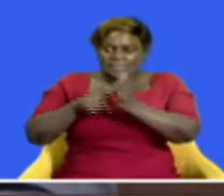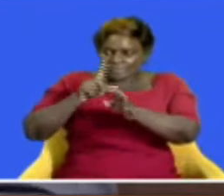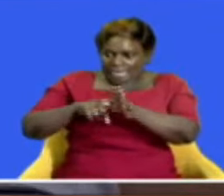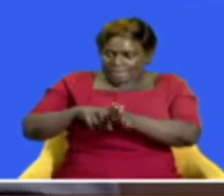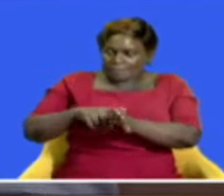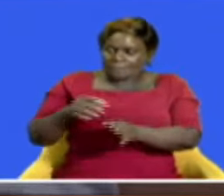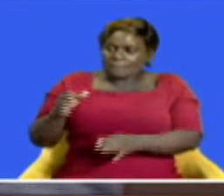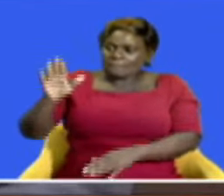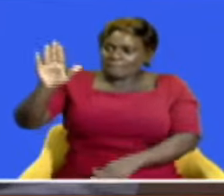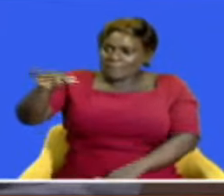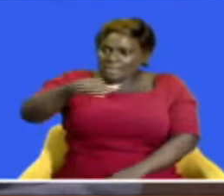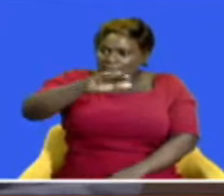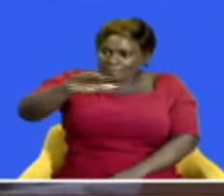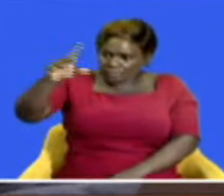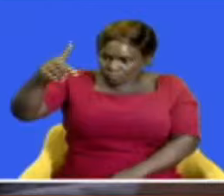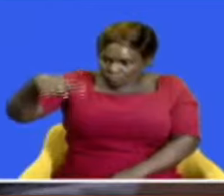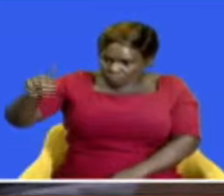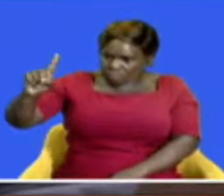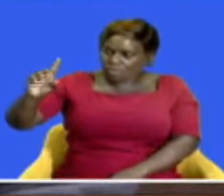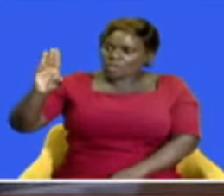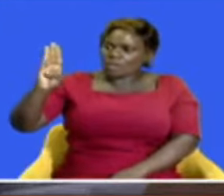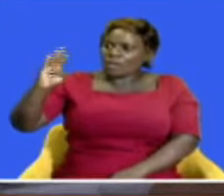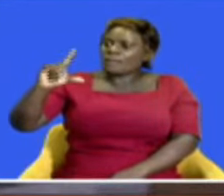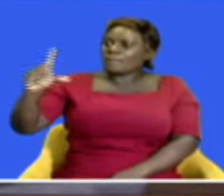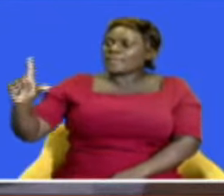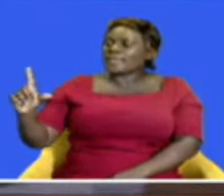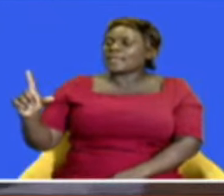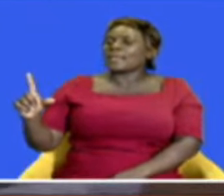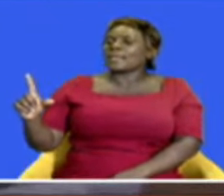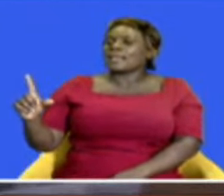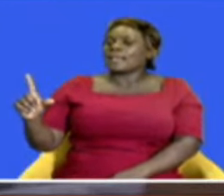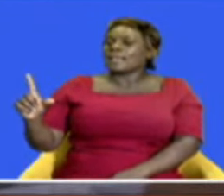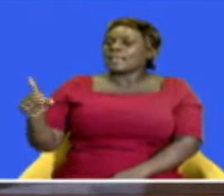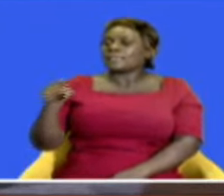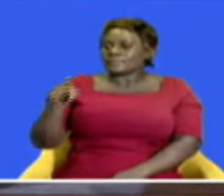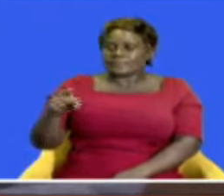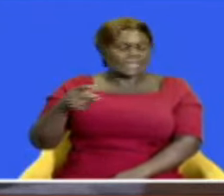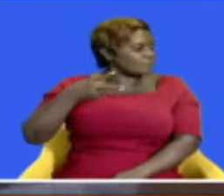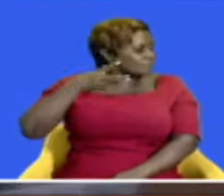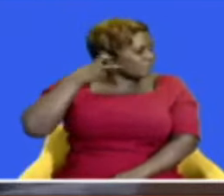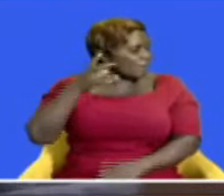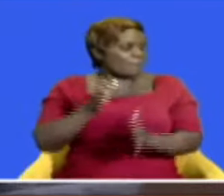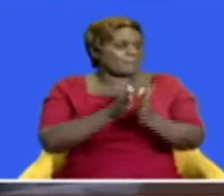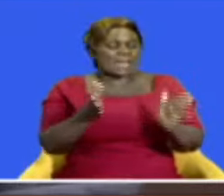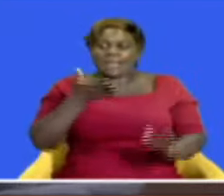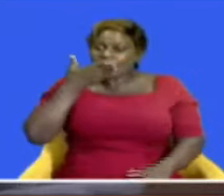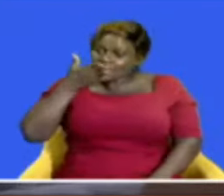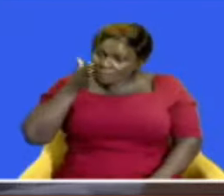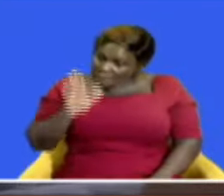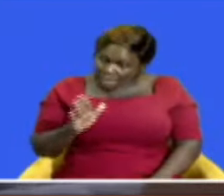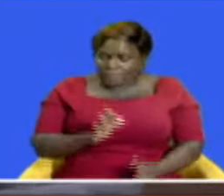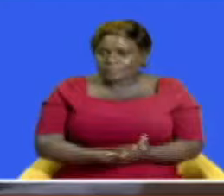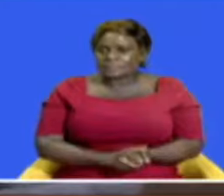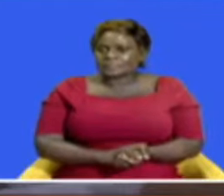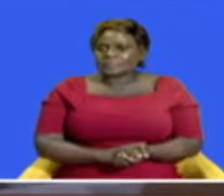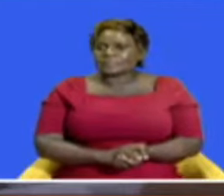anapokwenda kupitisha ule mswada pale kwenye bunge, anakuwa amesikiliza watu wake. Sasa kujibu swali lako ni